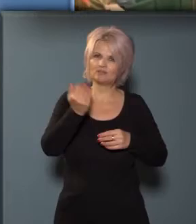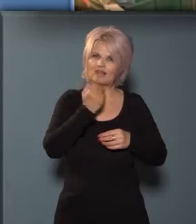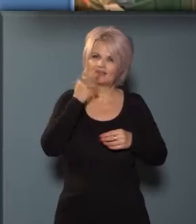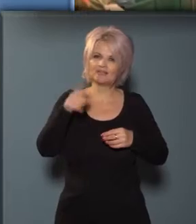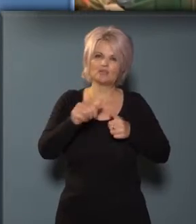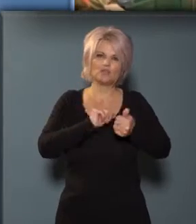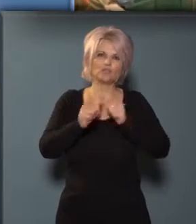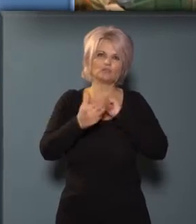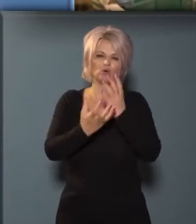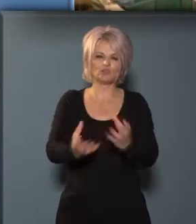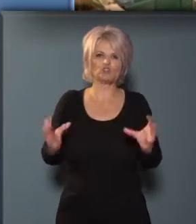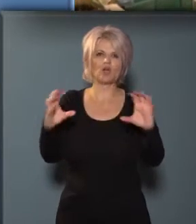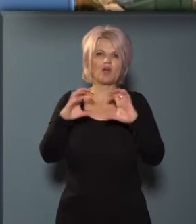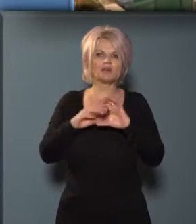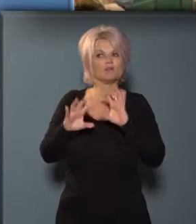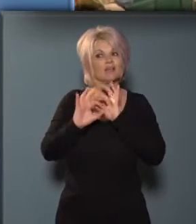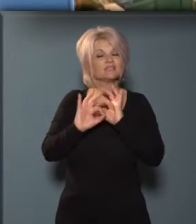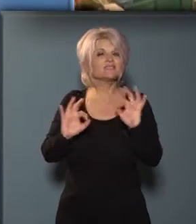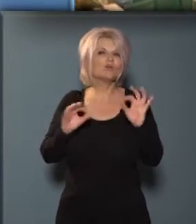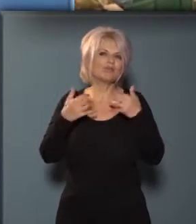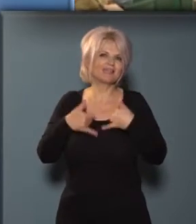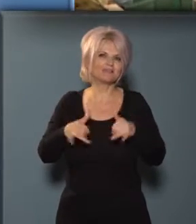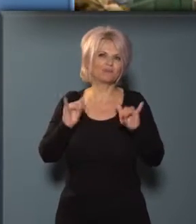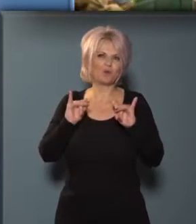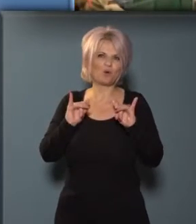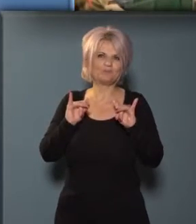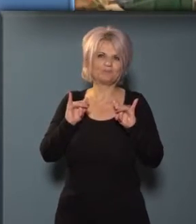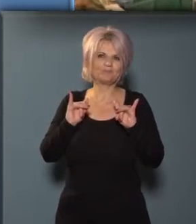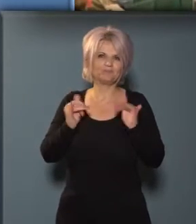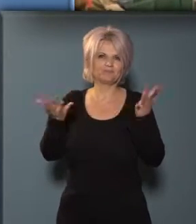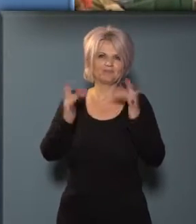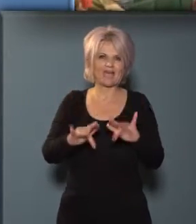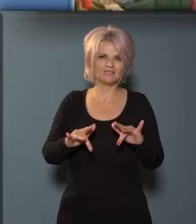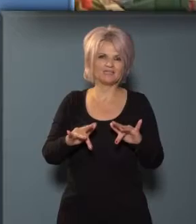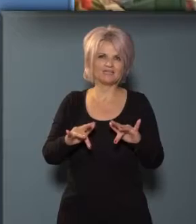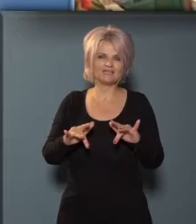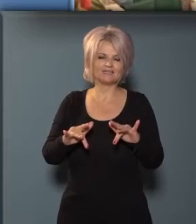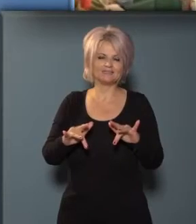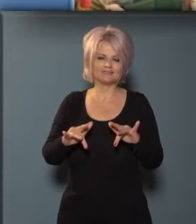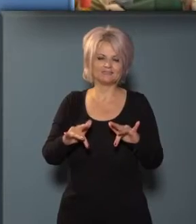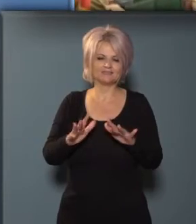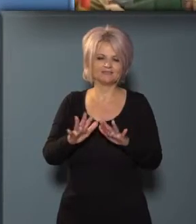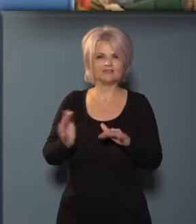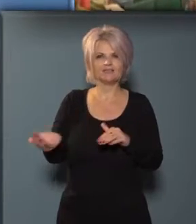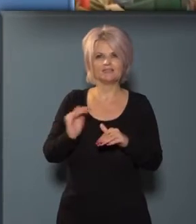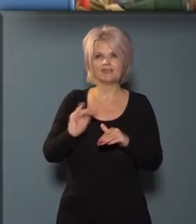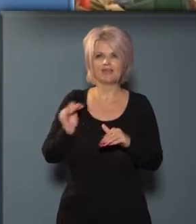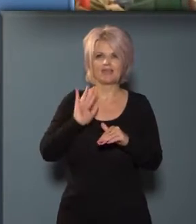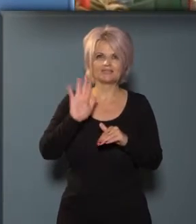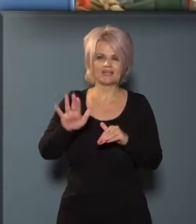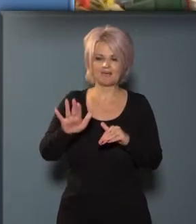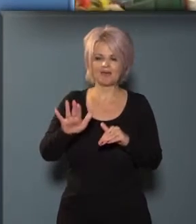sportcsarnok egy nagyon jó kis induló helyszín a gyerekek számára,